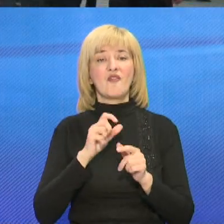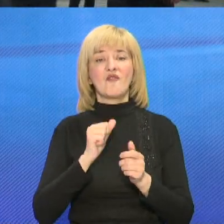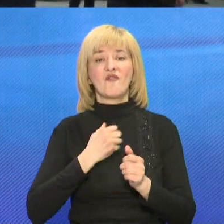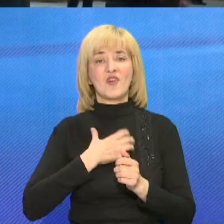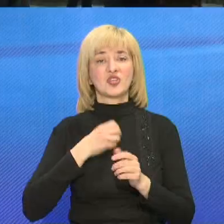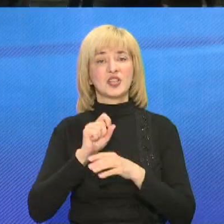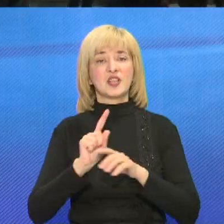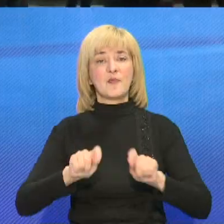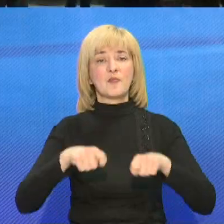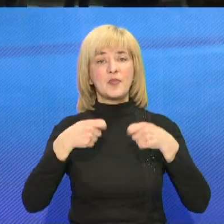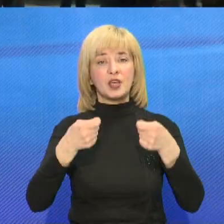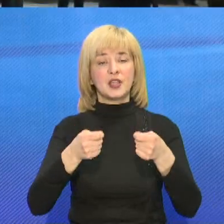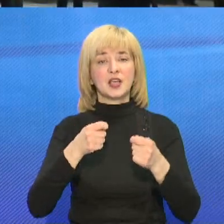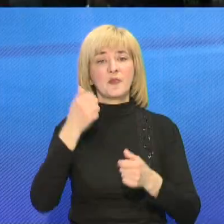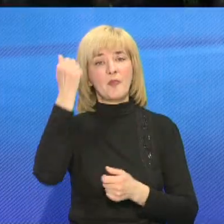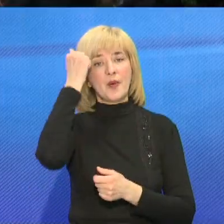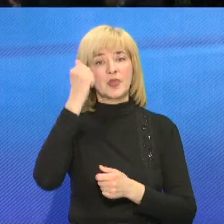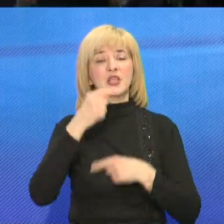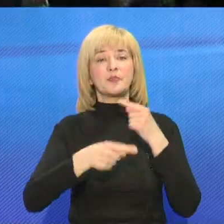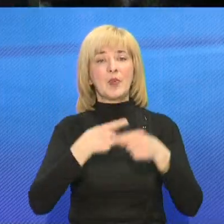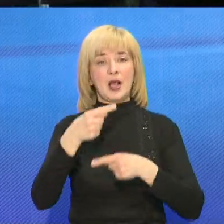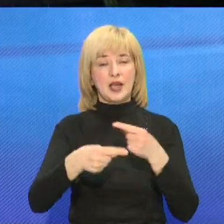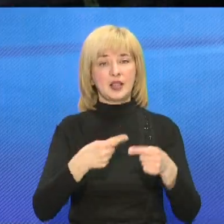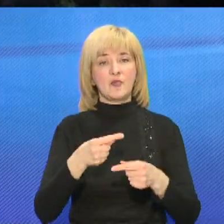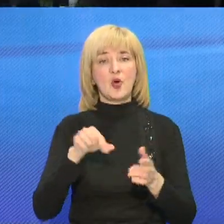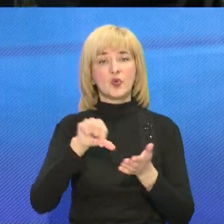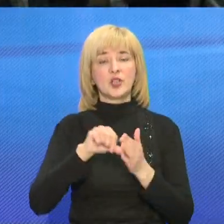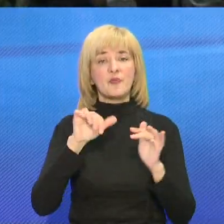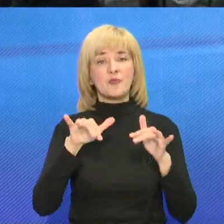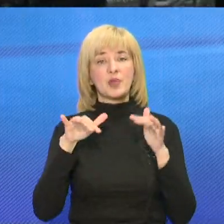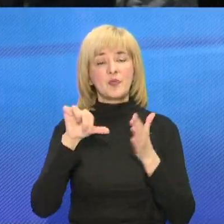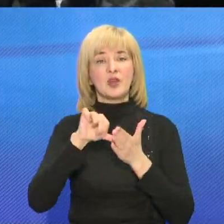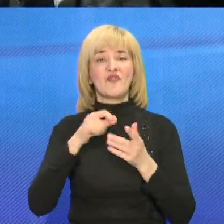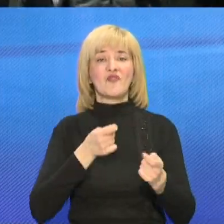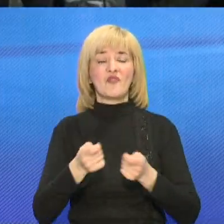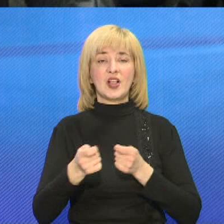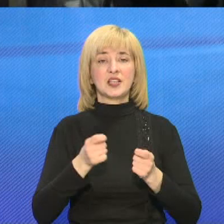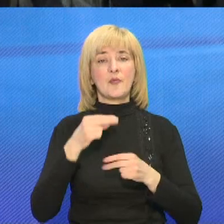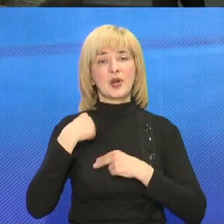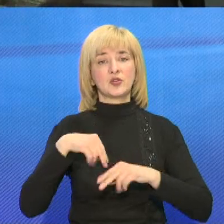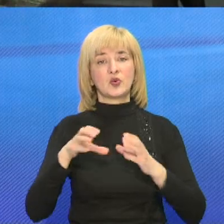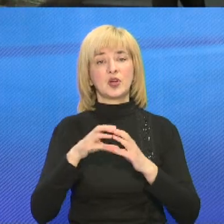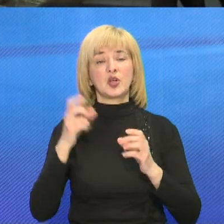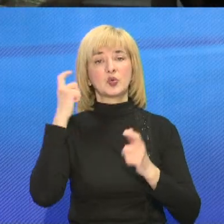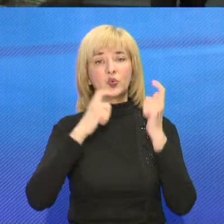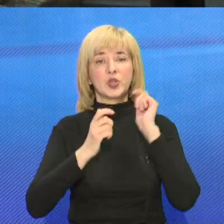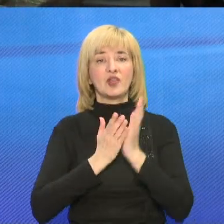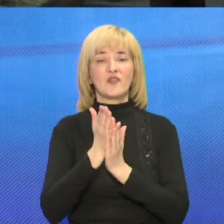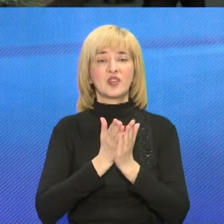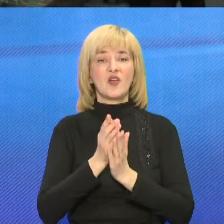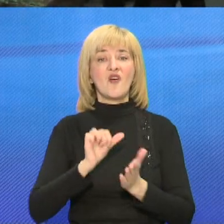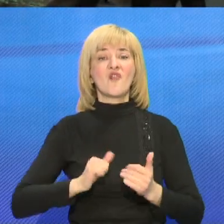памяці наступным пакаленням. Удзельнікі мітынгу, прадстаўнікі ўладаў, працоўных калектываў, грамадскіх аб'яднанняў, студэнты, ветэраны у